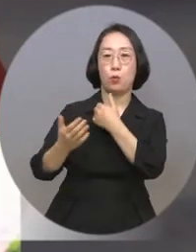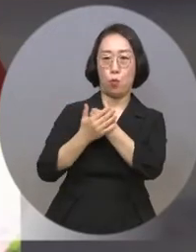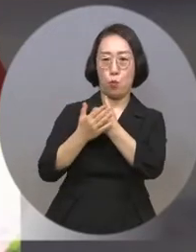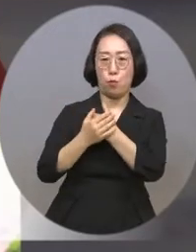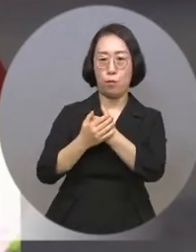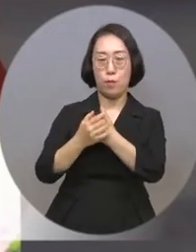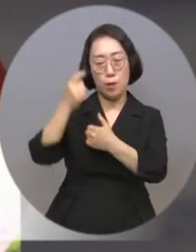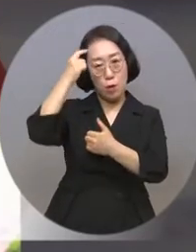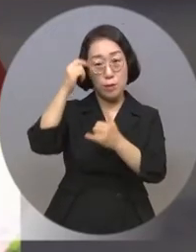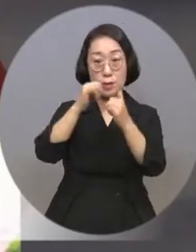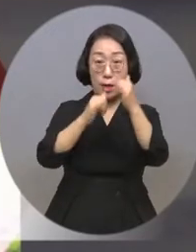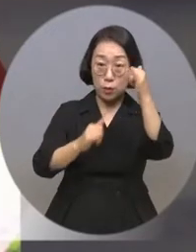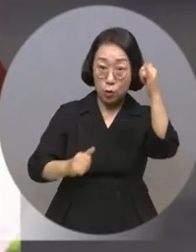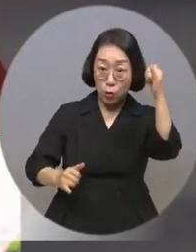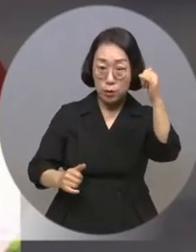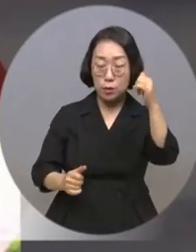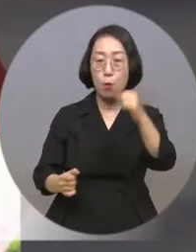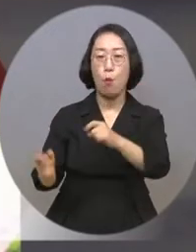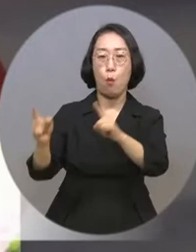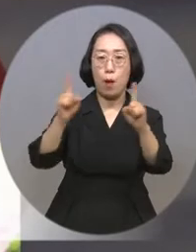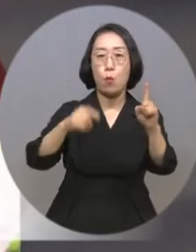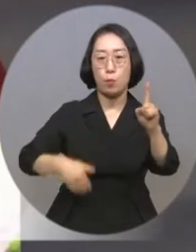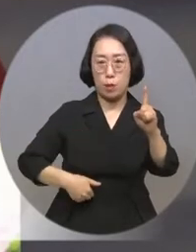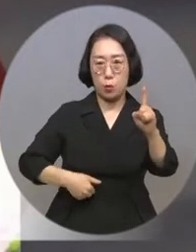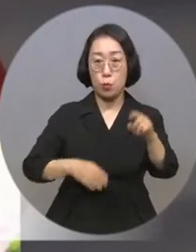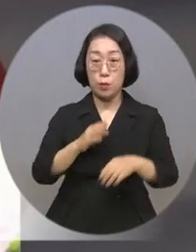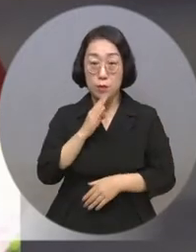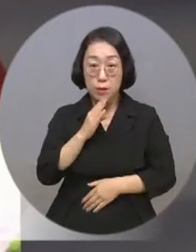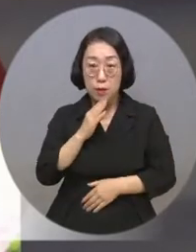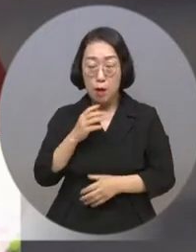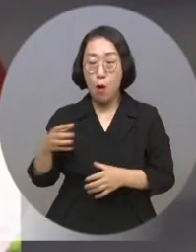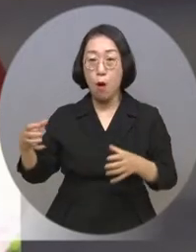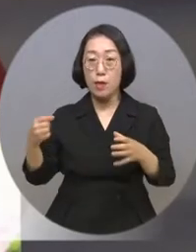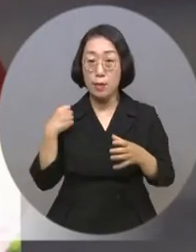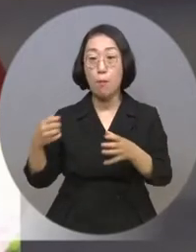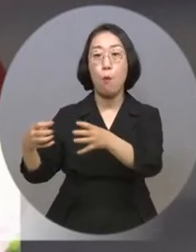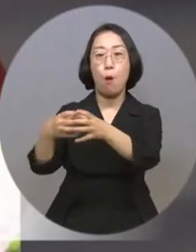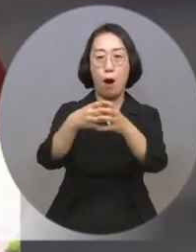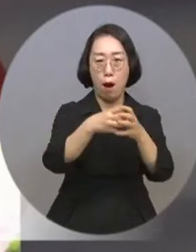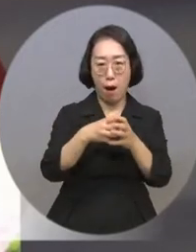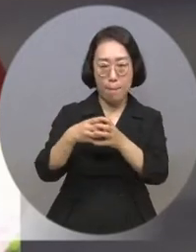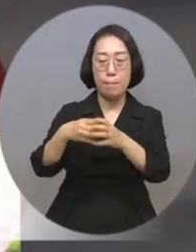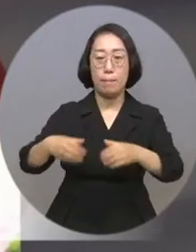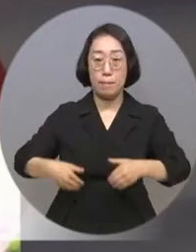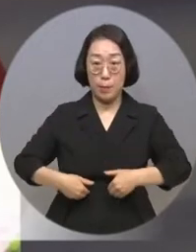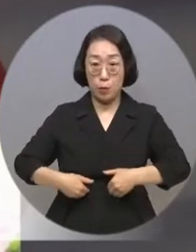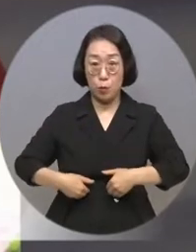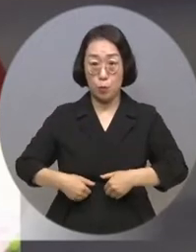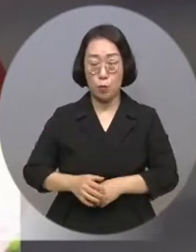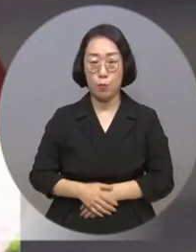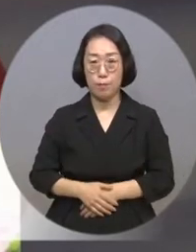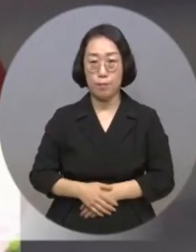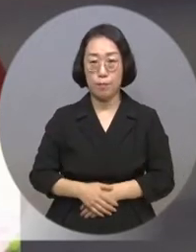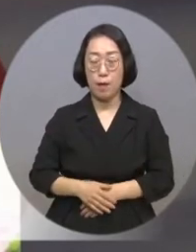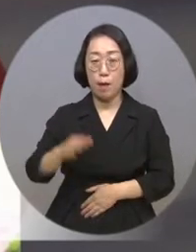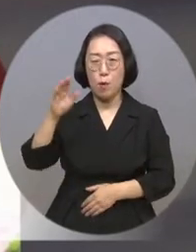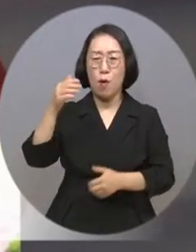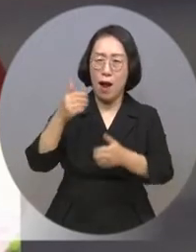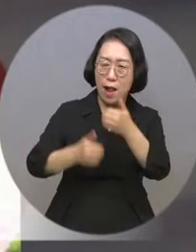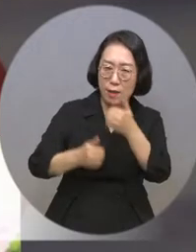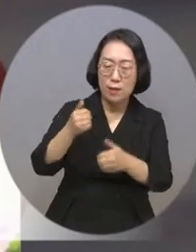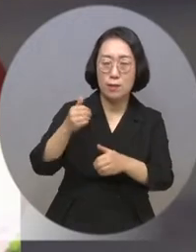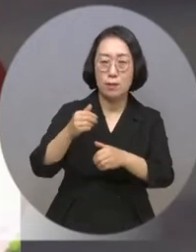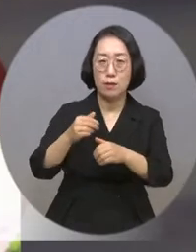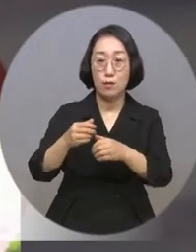역사 정신의 회복입니다. 이 시대의 진정한 회복은 화합과 통합입니다. 자, 이제 갈등과 분열을